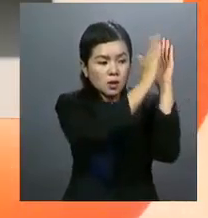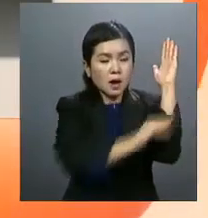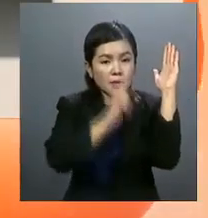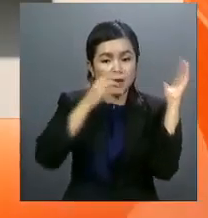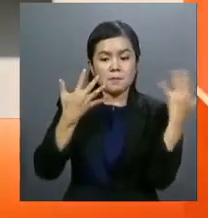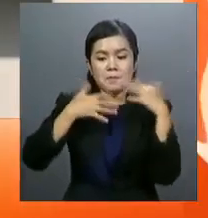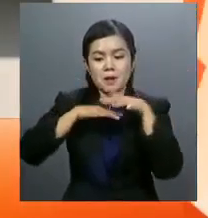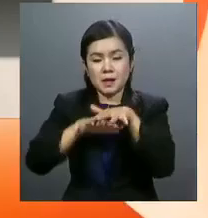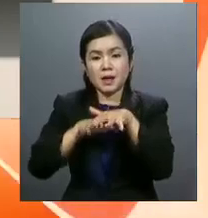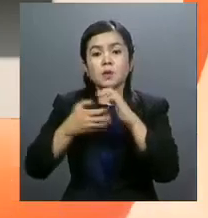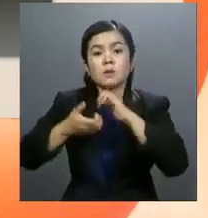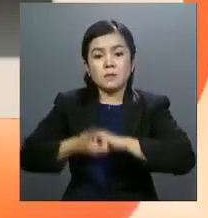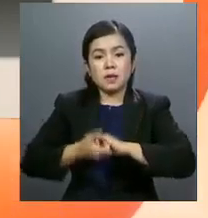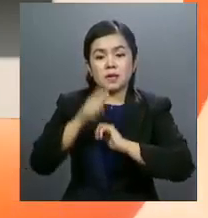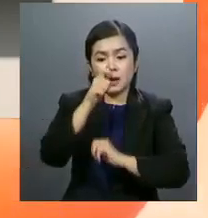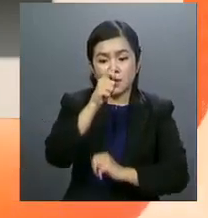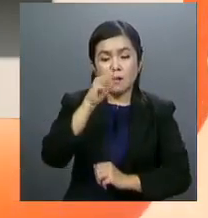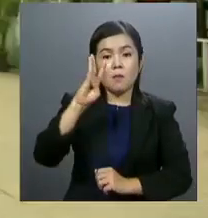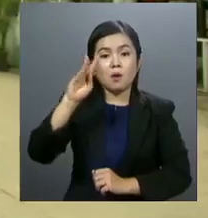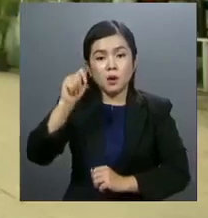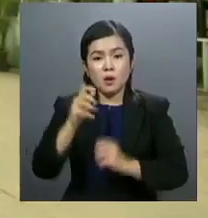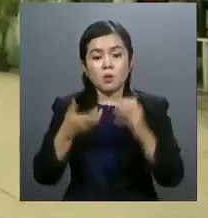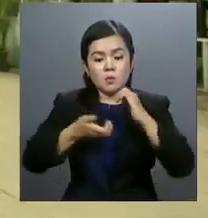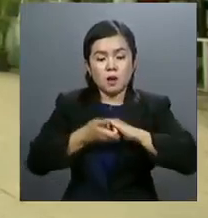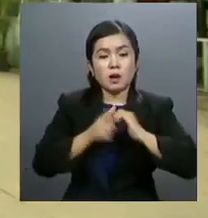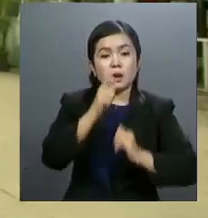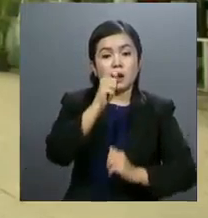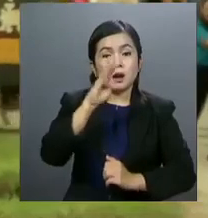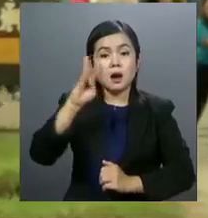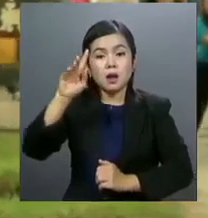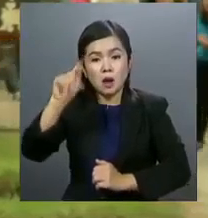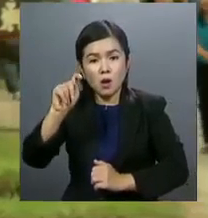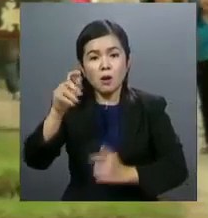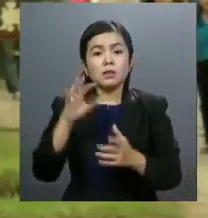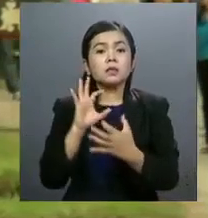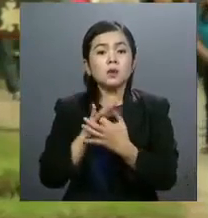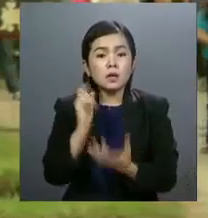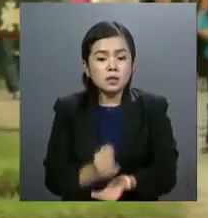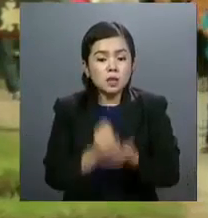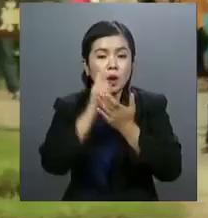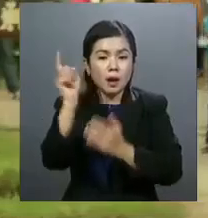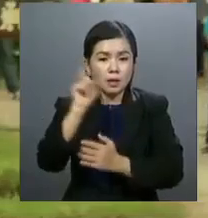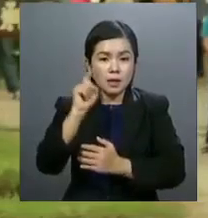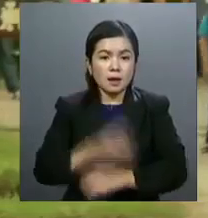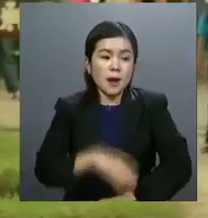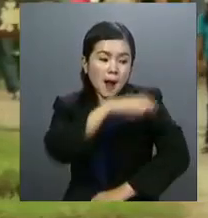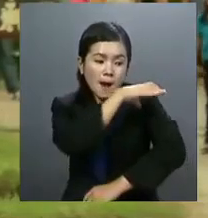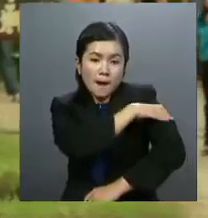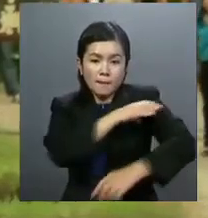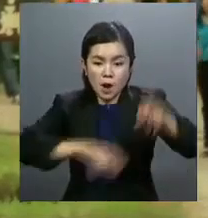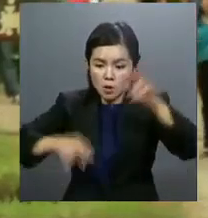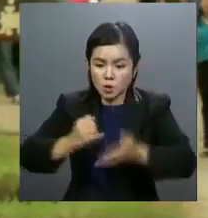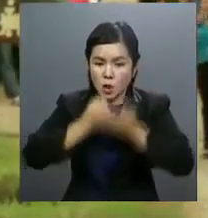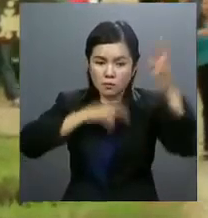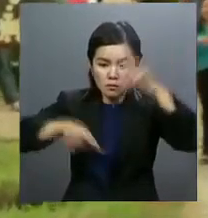ค์กรปกครองส่วนท้องถิ่นด้วยการจัดกำลังเจ้าหน้าที่อาสาสมัครป้องกันภัยฝ่ายพลเรือนหรือว่าอปพร.ปฏิบั